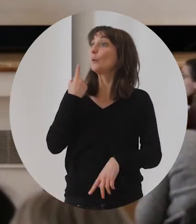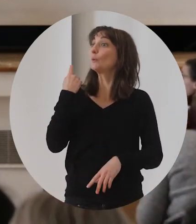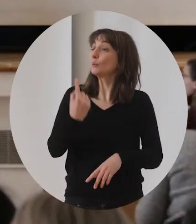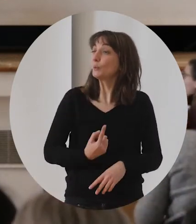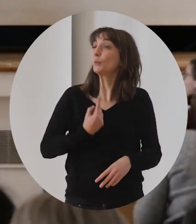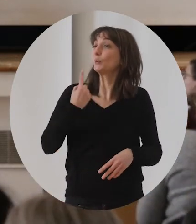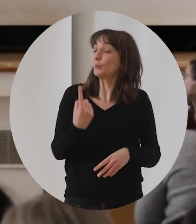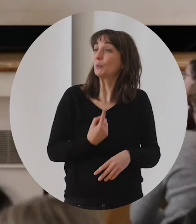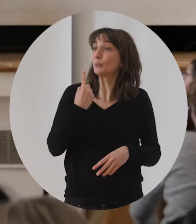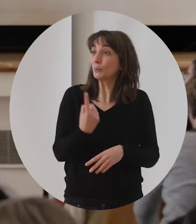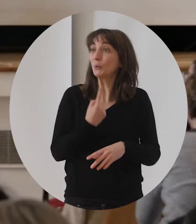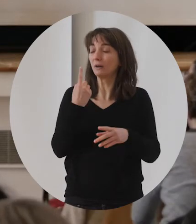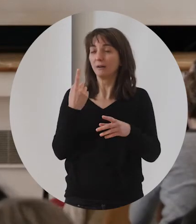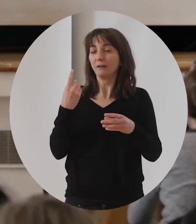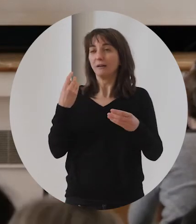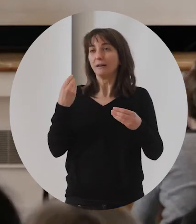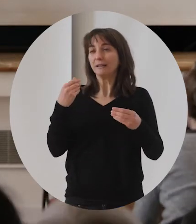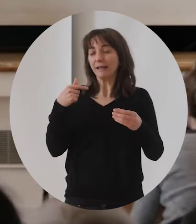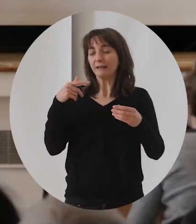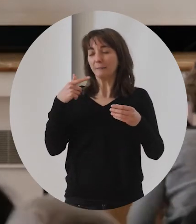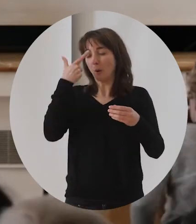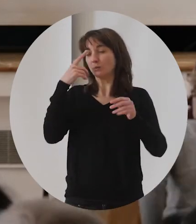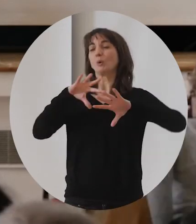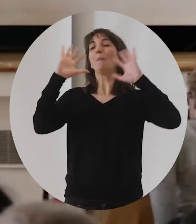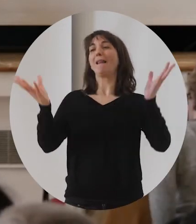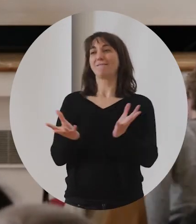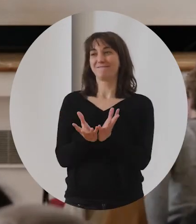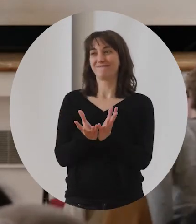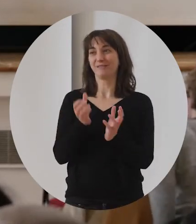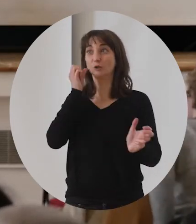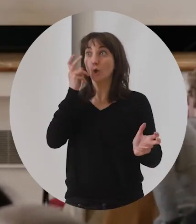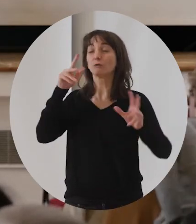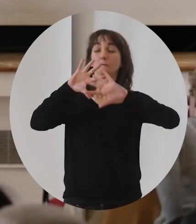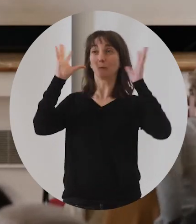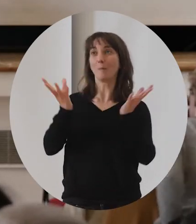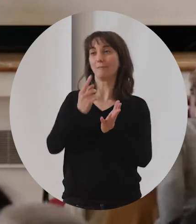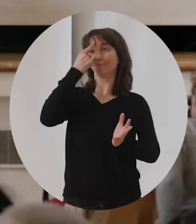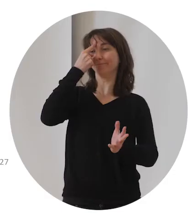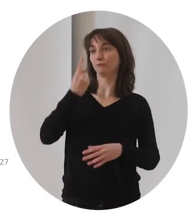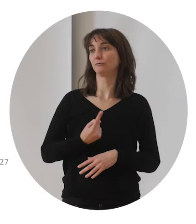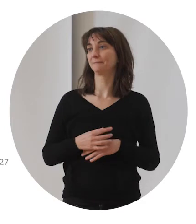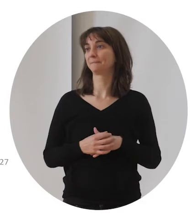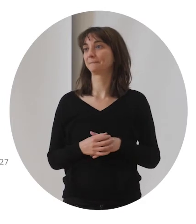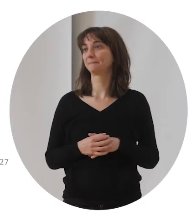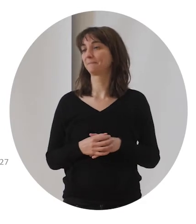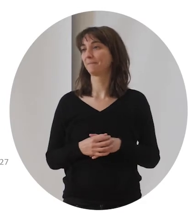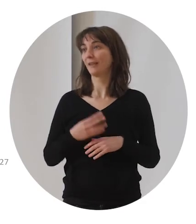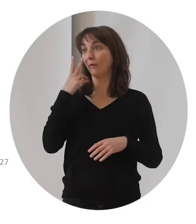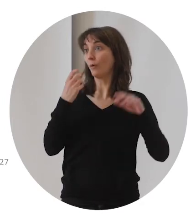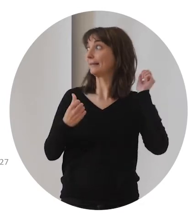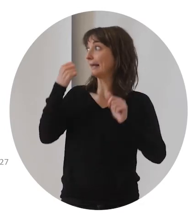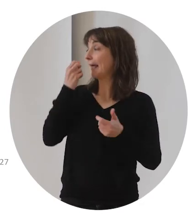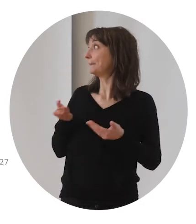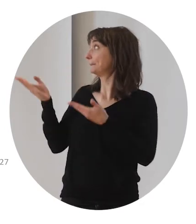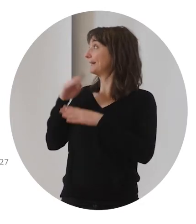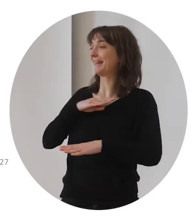toujours tout ramener comme ça dans cette globalité sensorielle. Voilà. Et on le voit là d'ailleurs dans